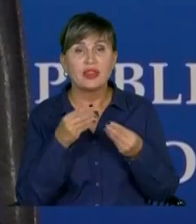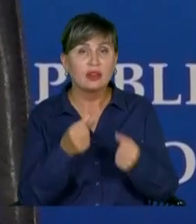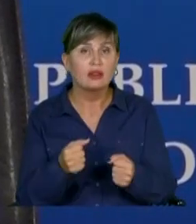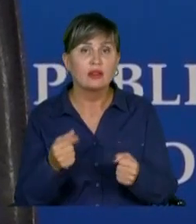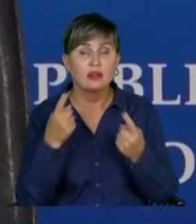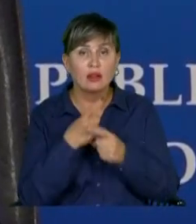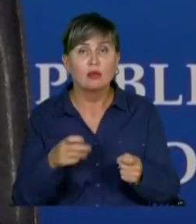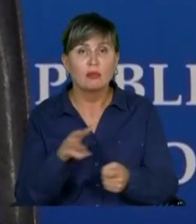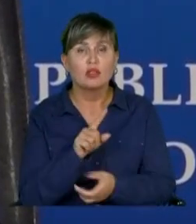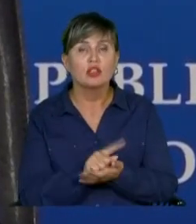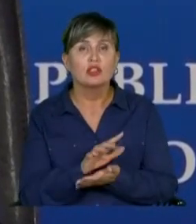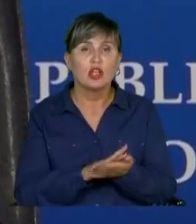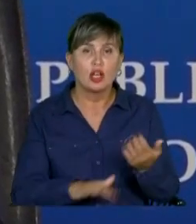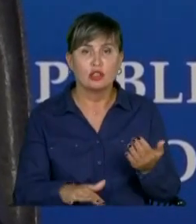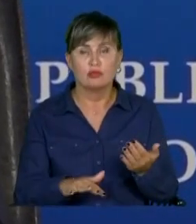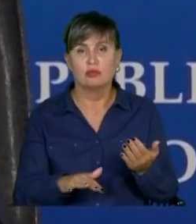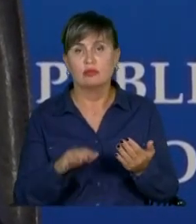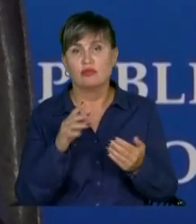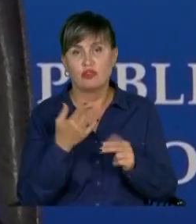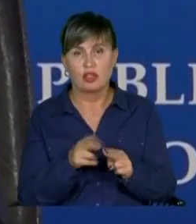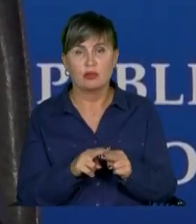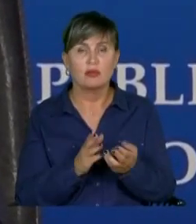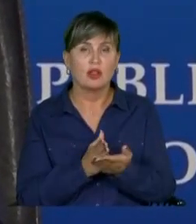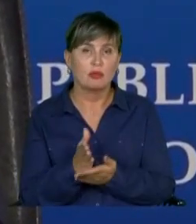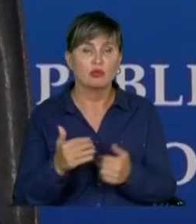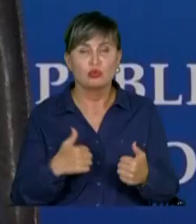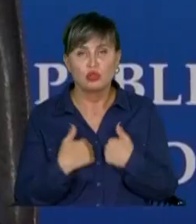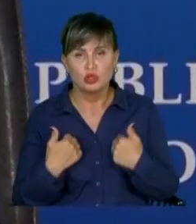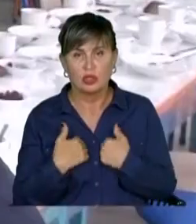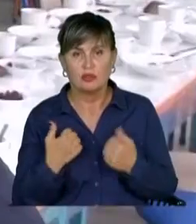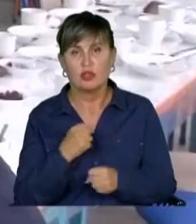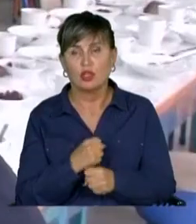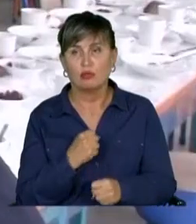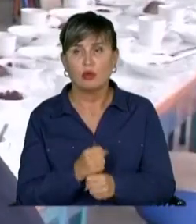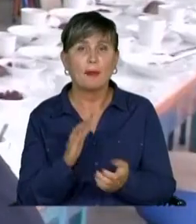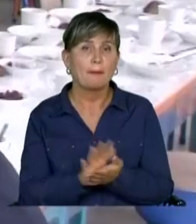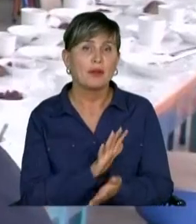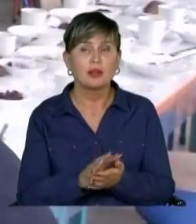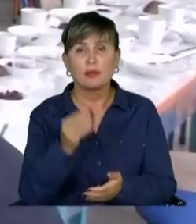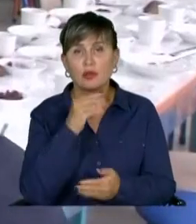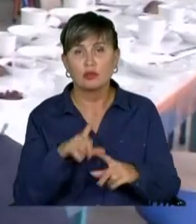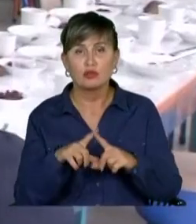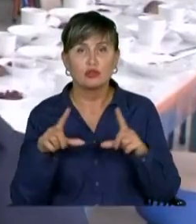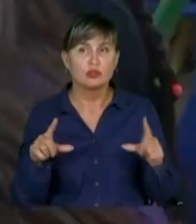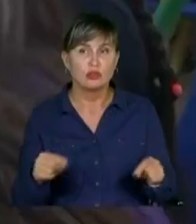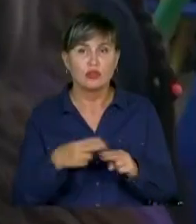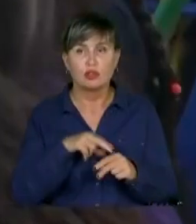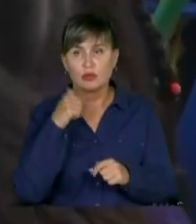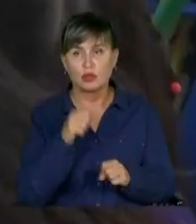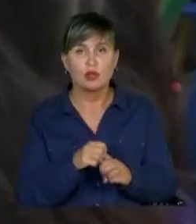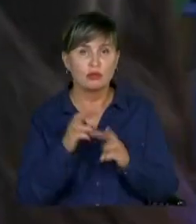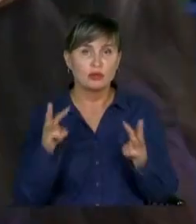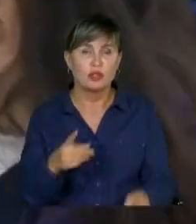есть, мы должны дальше продолжать в данном направлении усиливать работу. Бесплатным питанием в школьных стенах в этом году